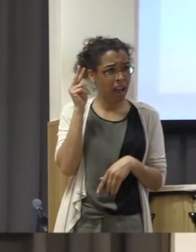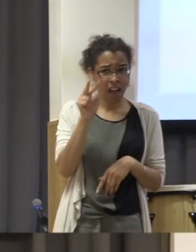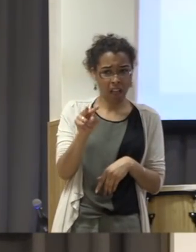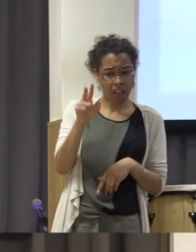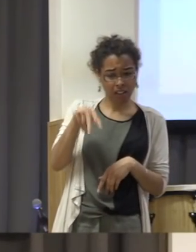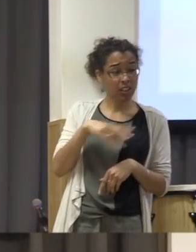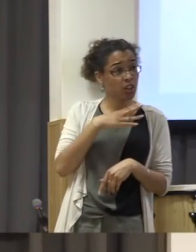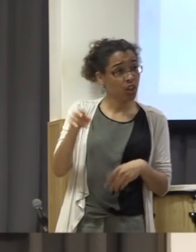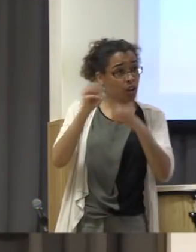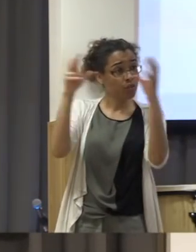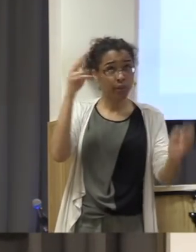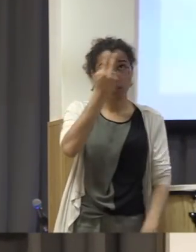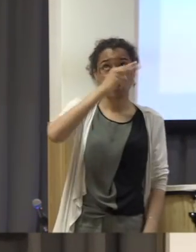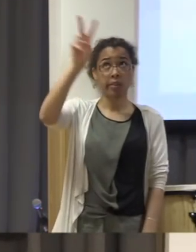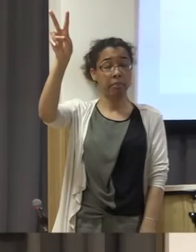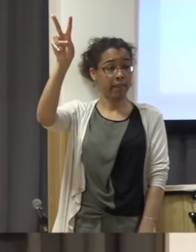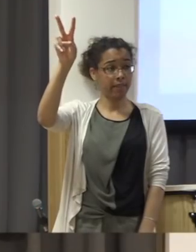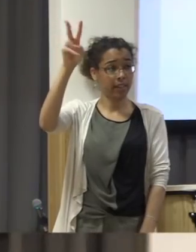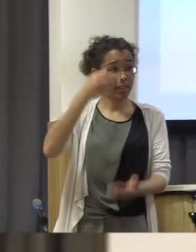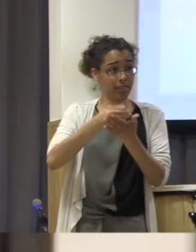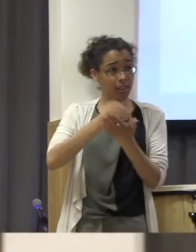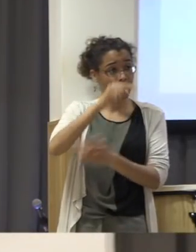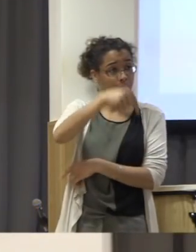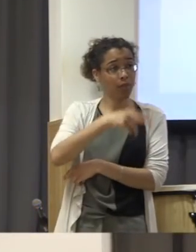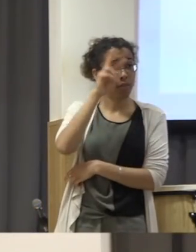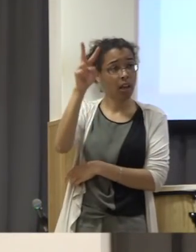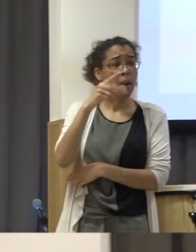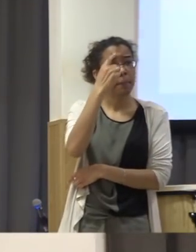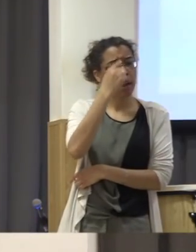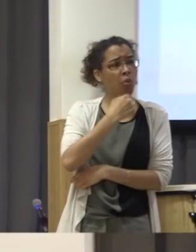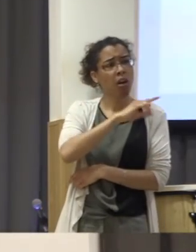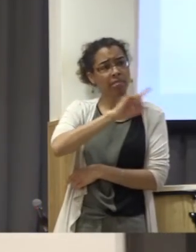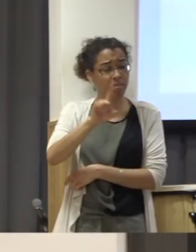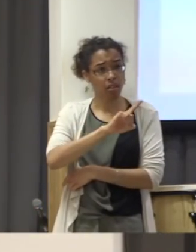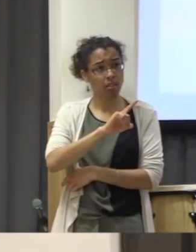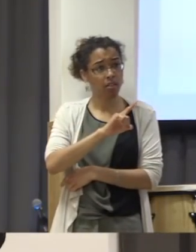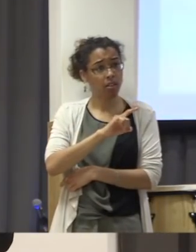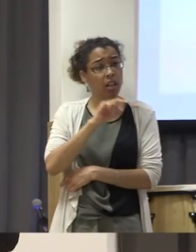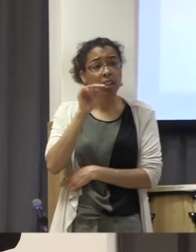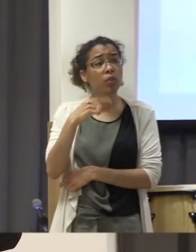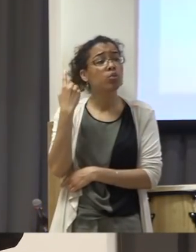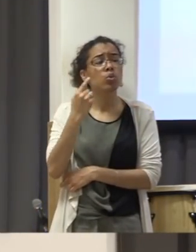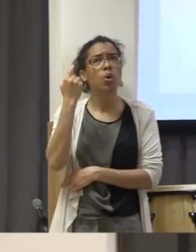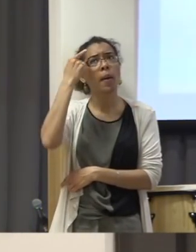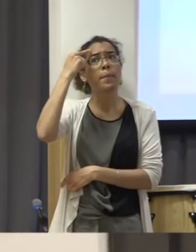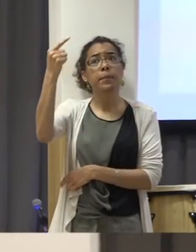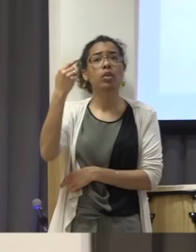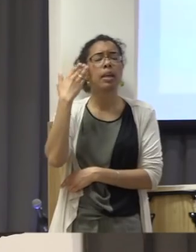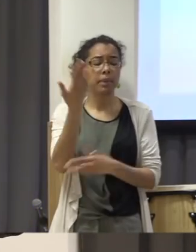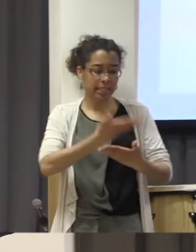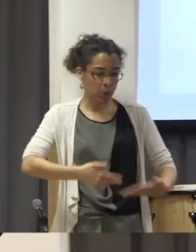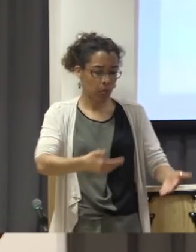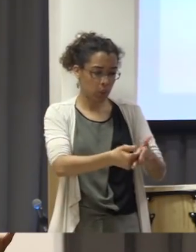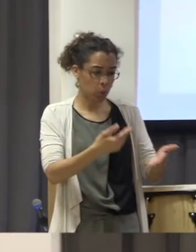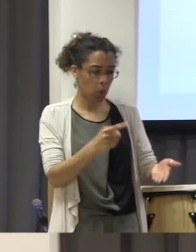l'étendue, regarde la grandeur de notre Dieu. Ne soyez pas incrédules, il ne faut pas toujours penser quand une situation est